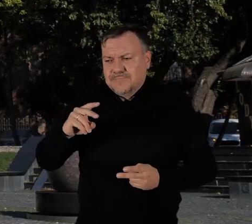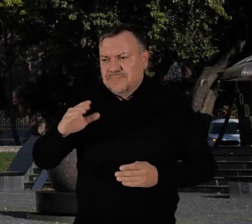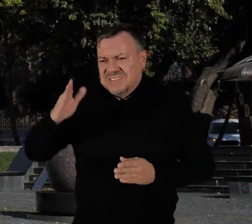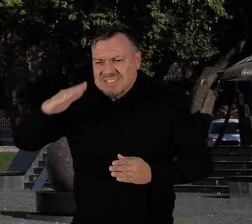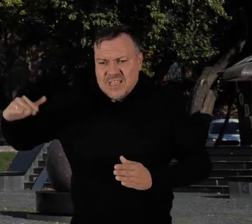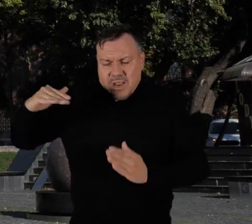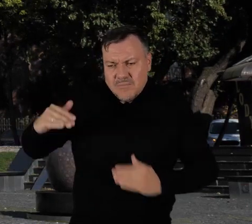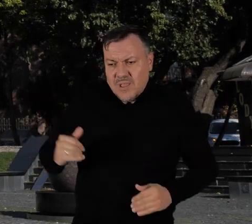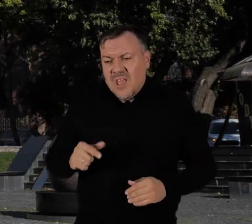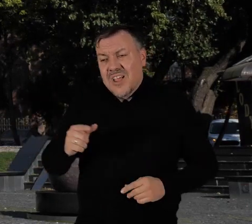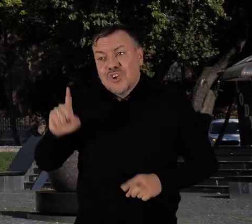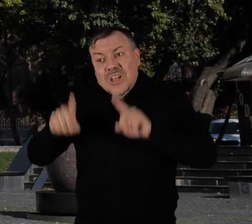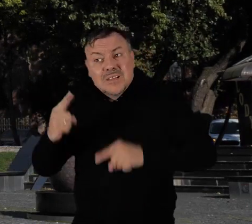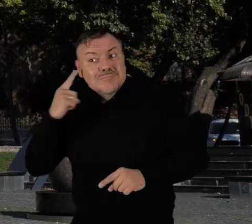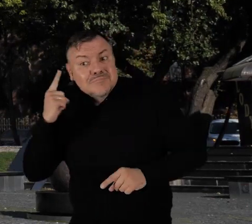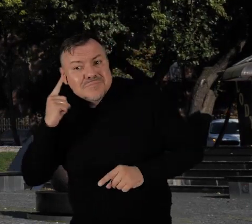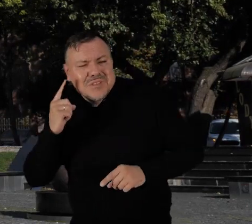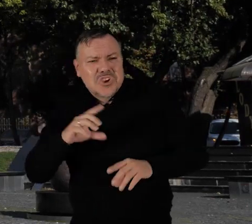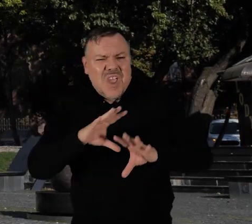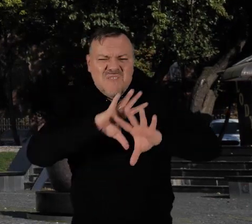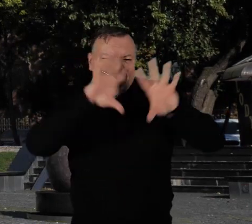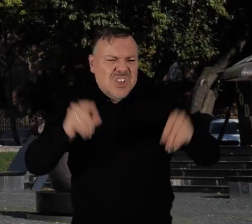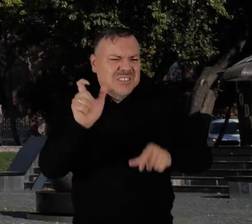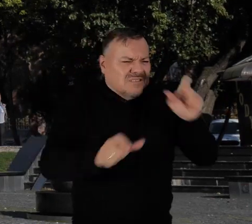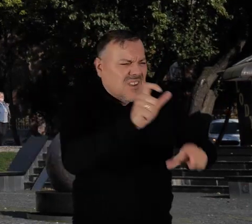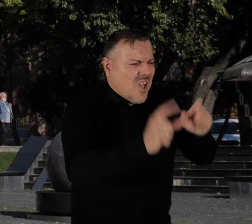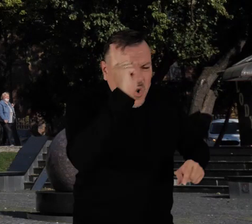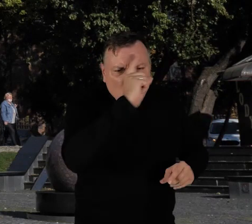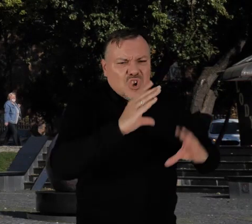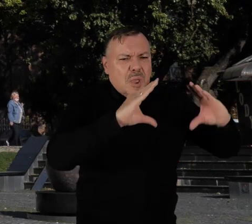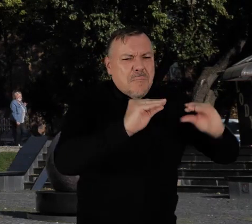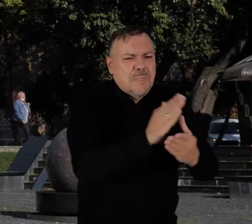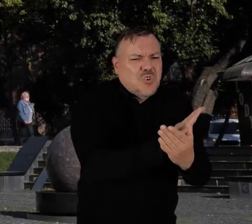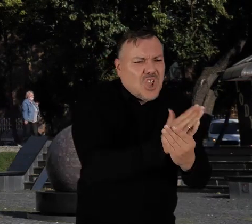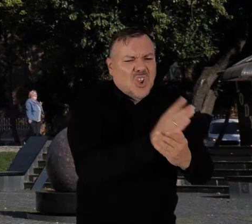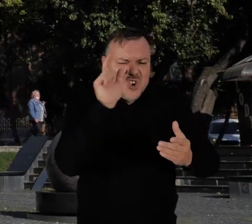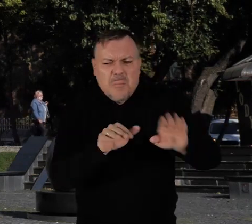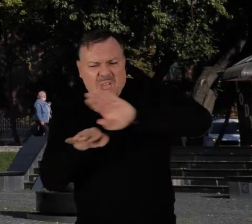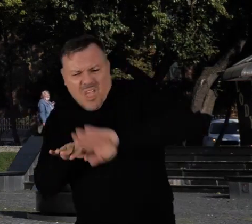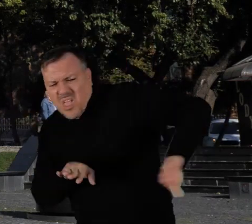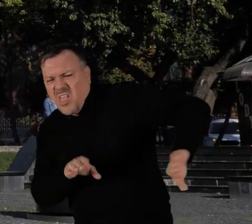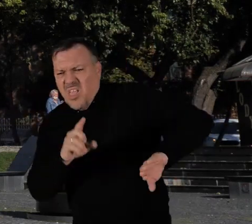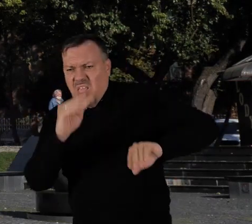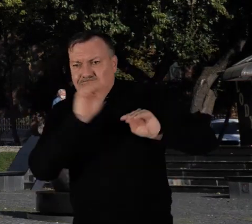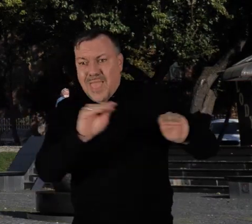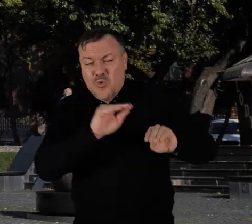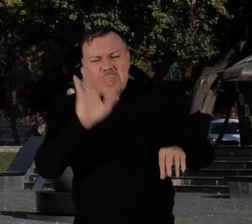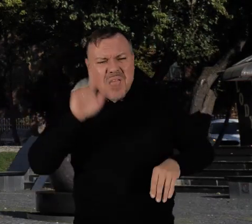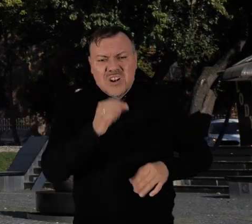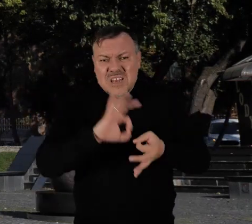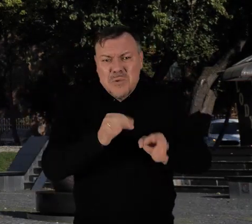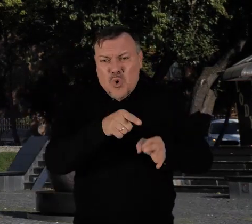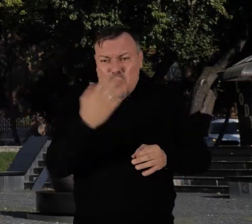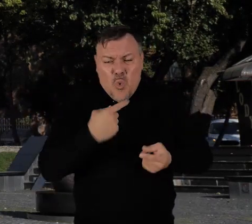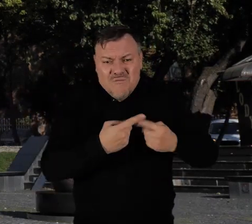głosy, ze wszystkich przeciętniaków należy odseparować od uprawiania nauki. Nawet gdyby to było wykonalne, byłoby to